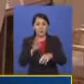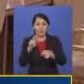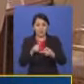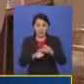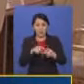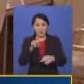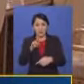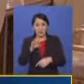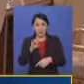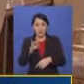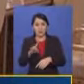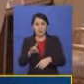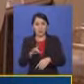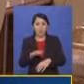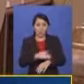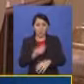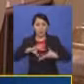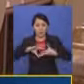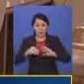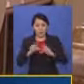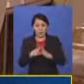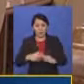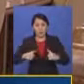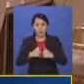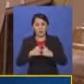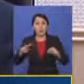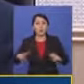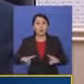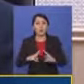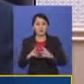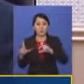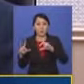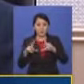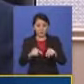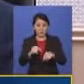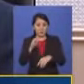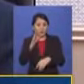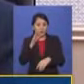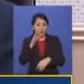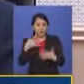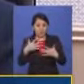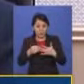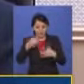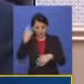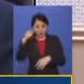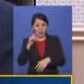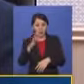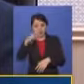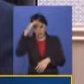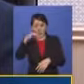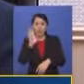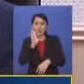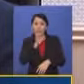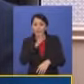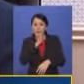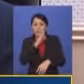тест тапсырған. Ұзақ уақыт нәтиже келмеген соң отбасы Нұр-Сұлтан қаласына жол тартады. Уақыт өте келе анализ белгілі болады. Ата-ананың сынамалары теріс